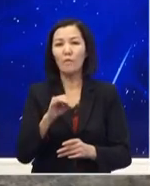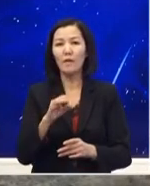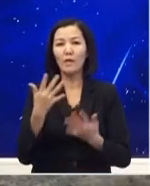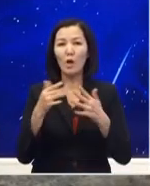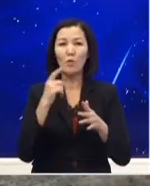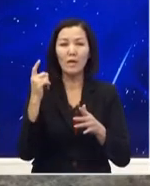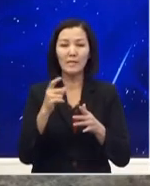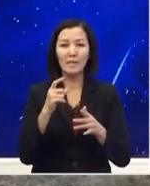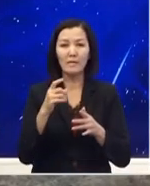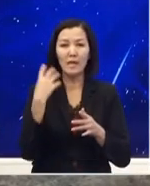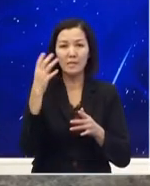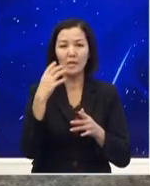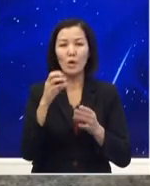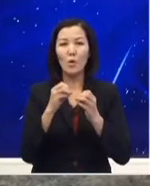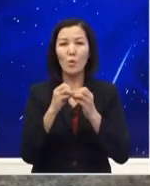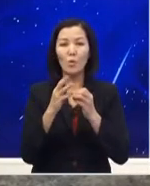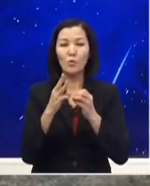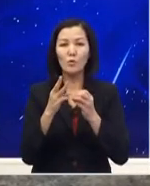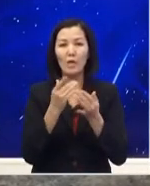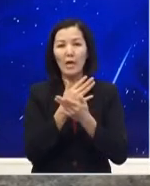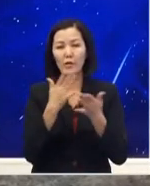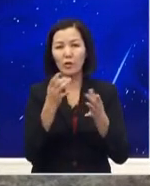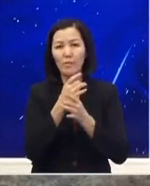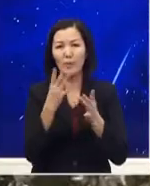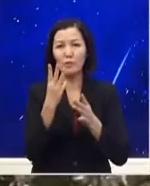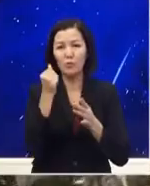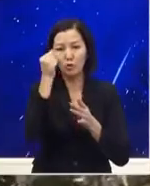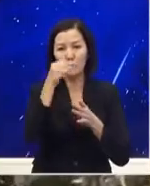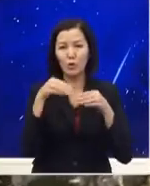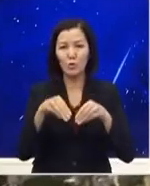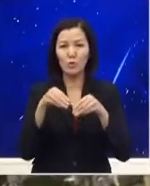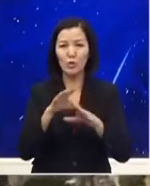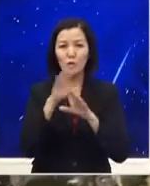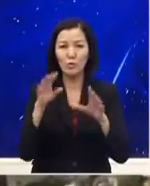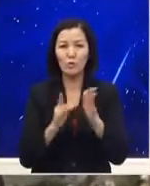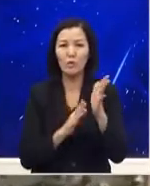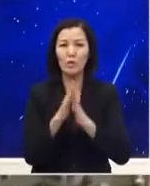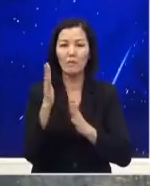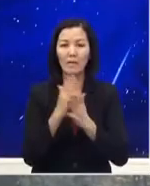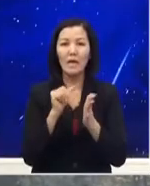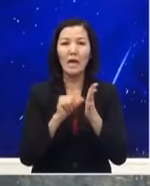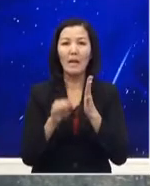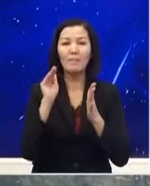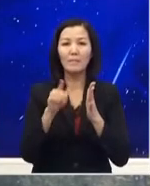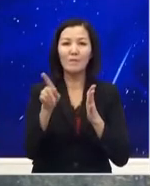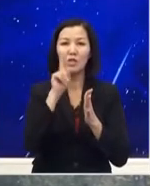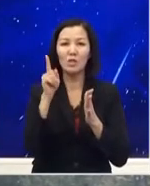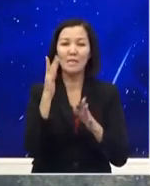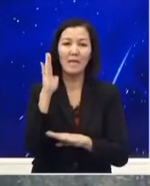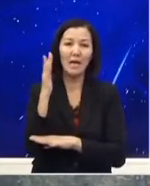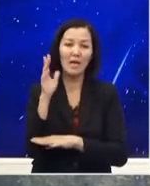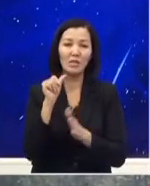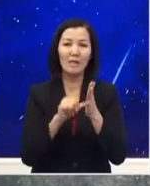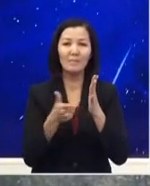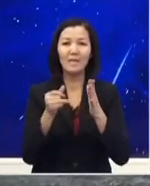сиверс алмасынан телінген 13 түрлі мәдени сорттың 3 жылдық көшеттері бапталып жатыр. Яғни 60 мыңнан аса жас ағаш 60